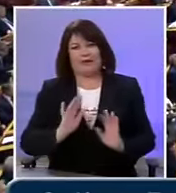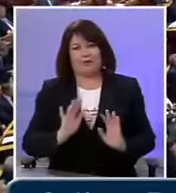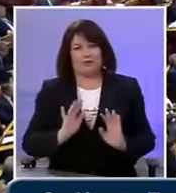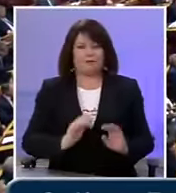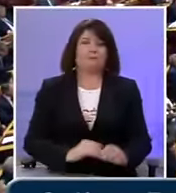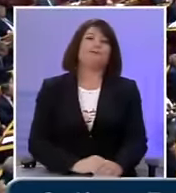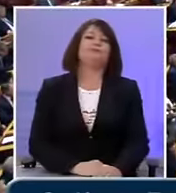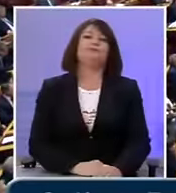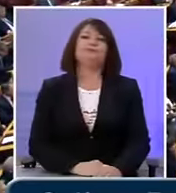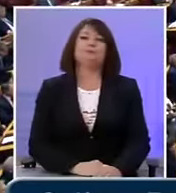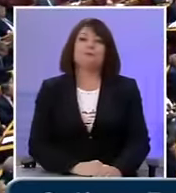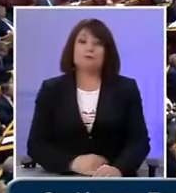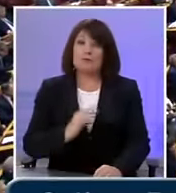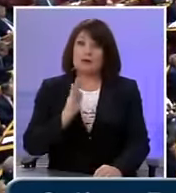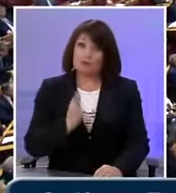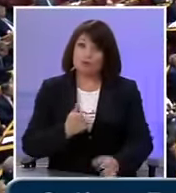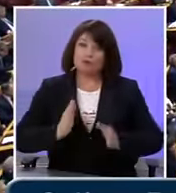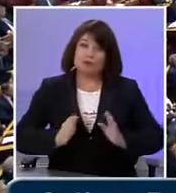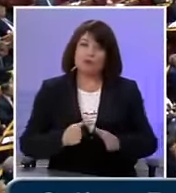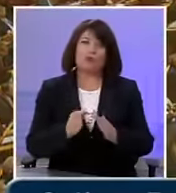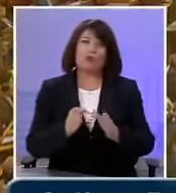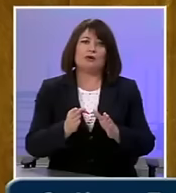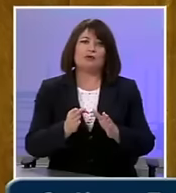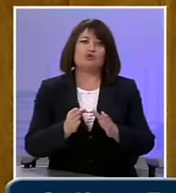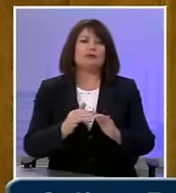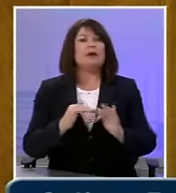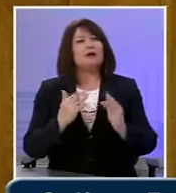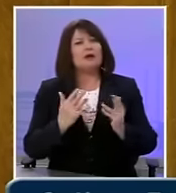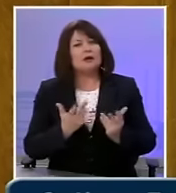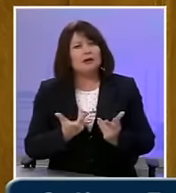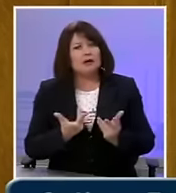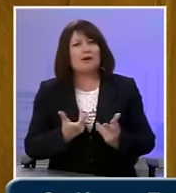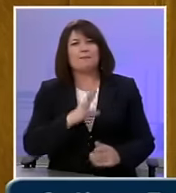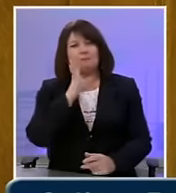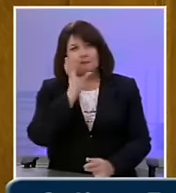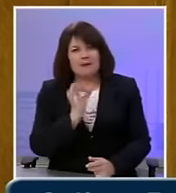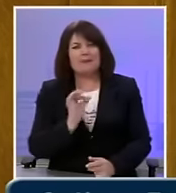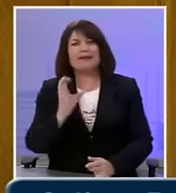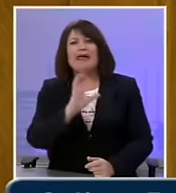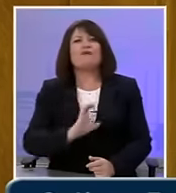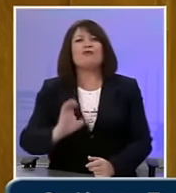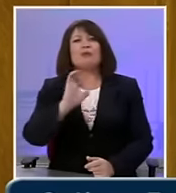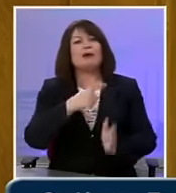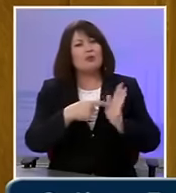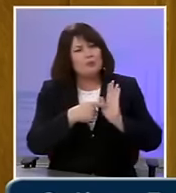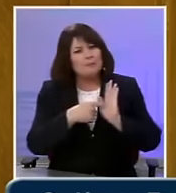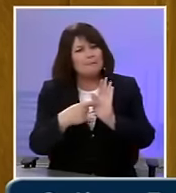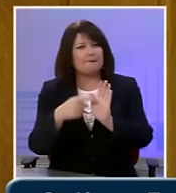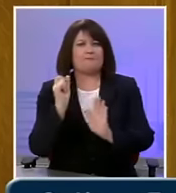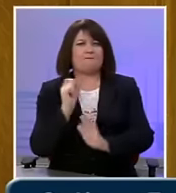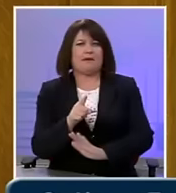Και έτσι θα μπορέσουμε να προχωρήσουμε και να κομίσουμε ένα πραγματικά ευρωπαϊκό μήνυμα.